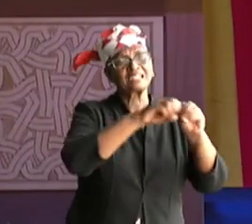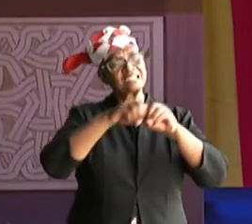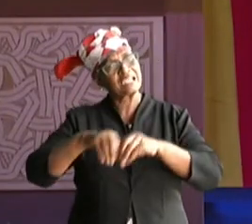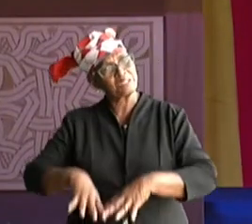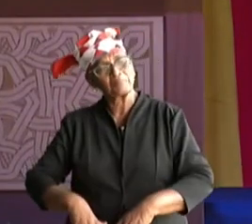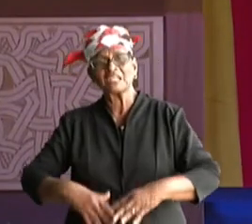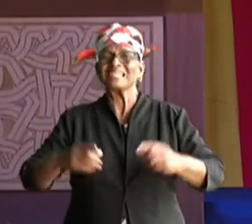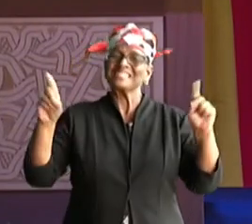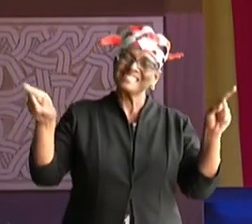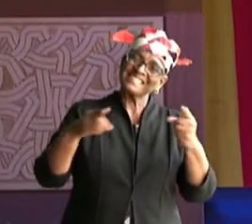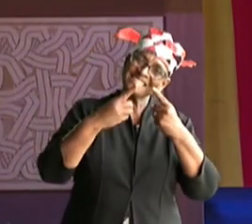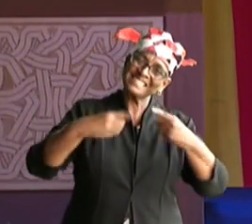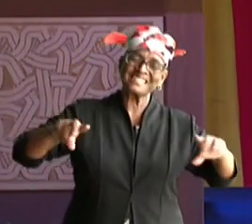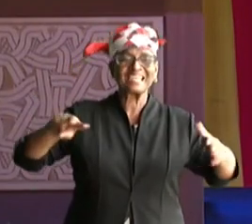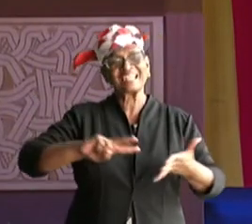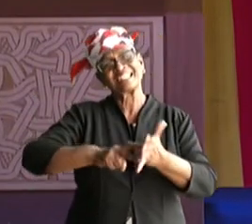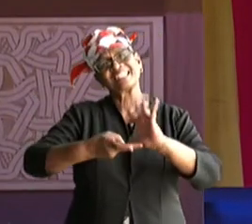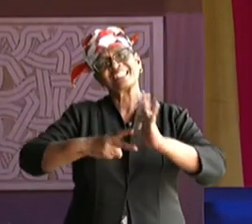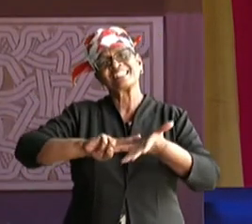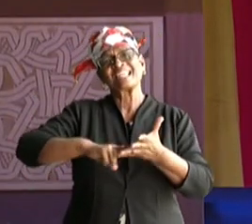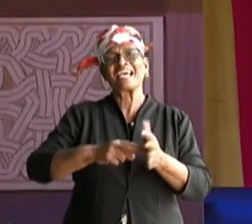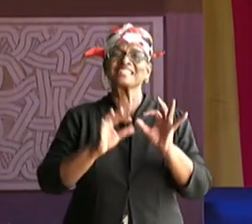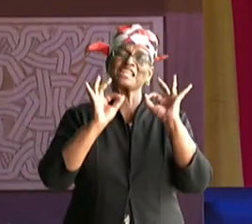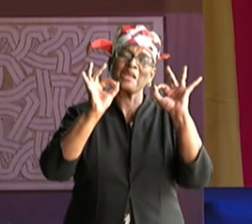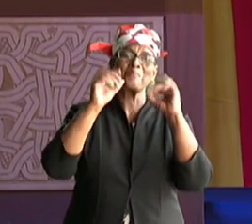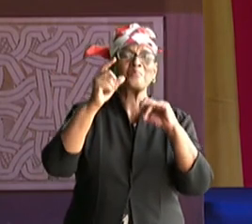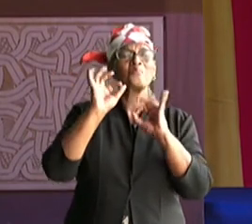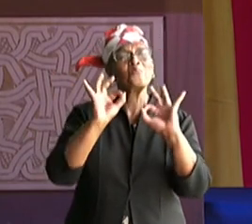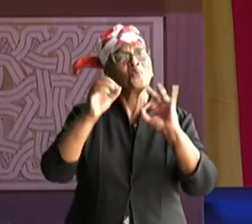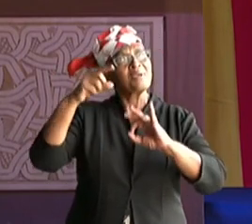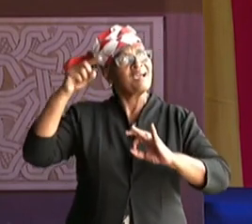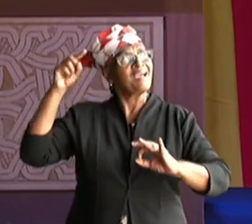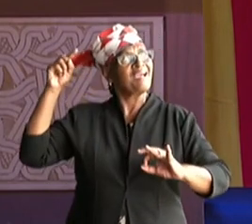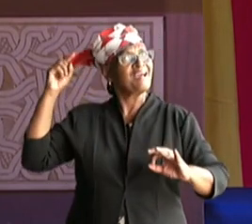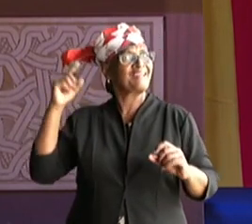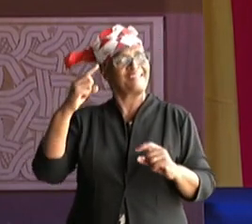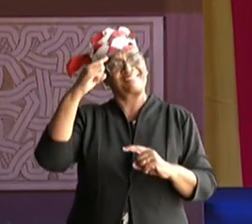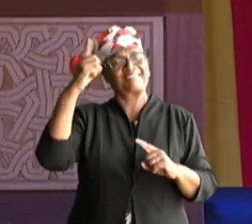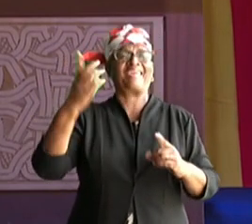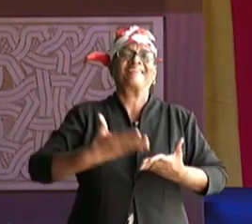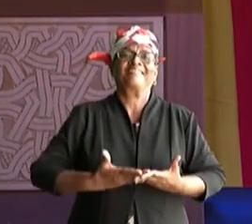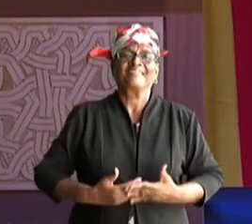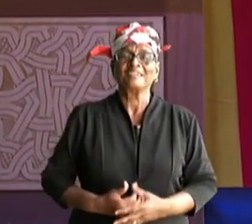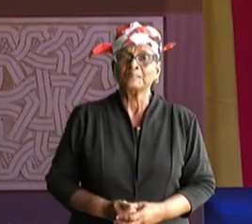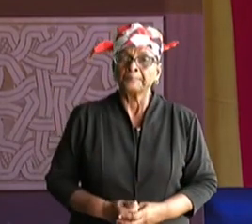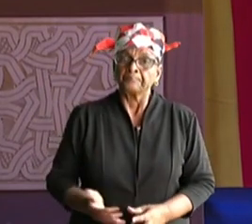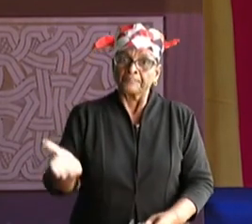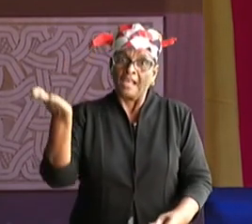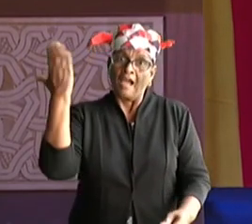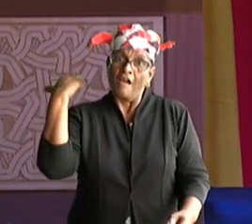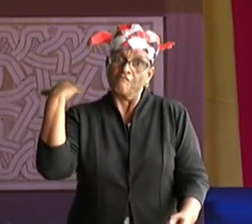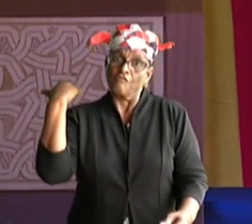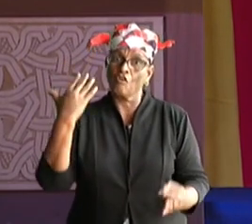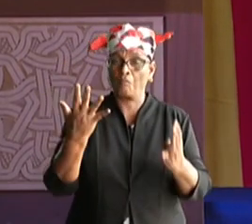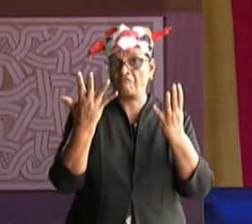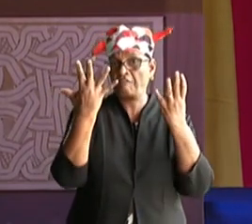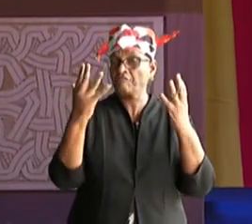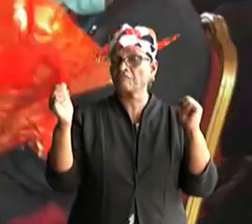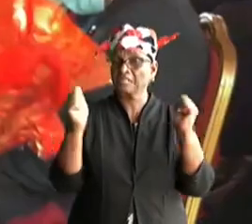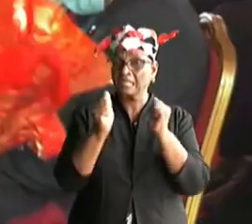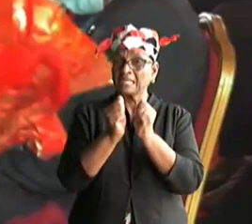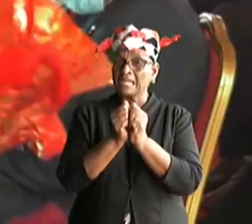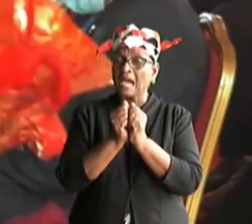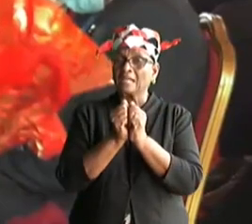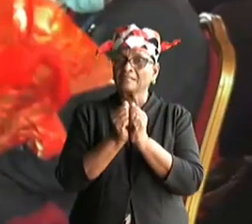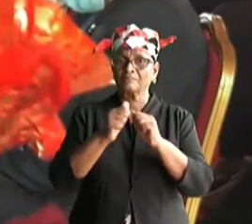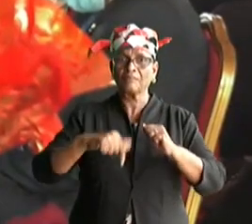transmigreren, zingen, dansen en mooie herinneringen creëren. In de afgelopen 45 jaren zijn